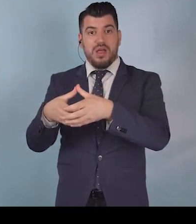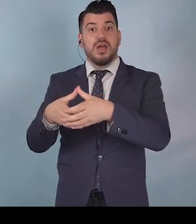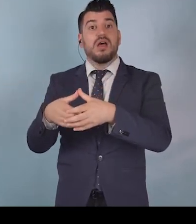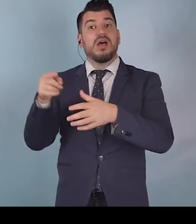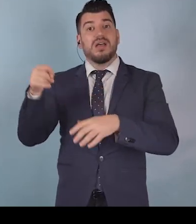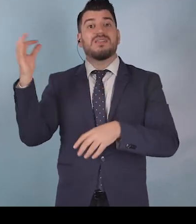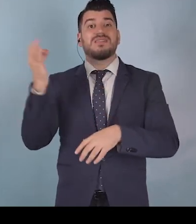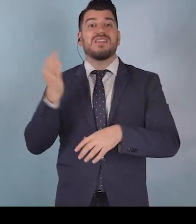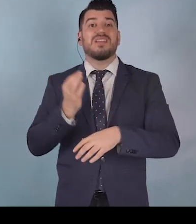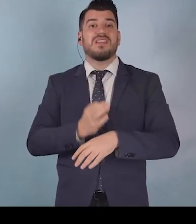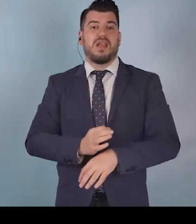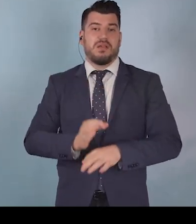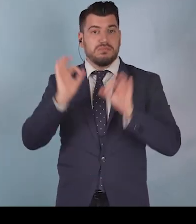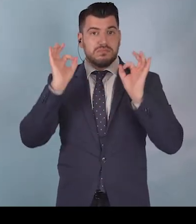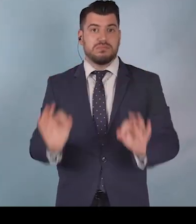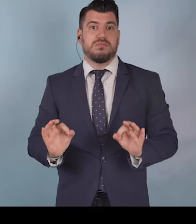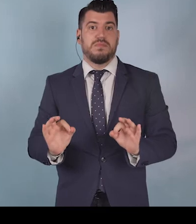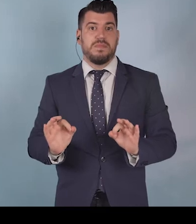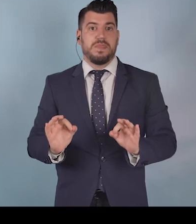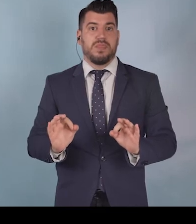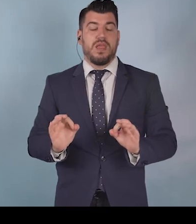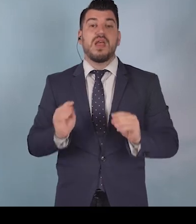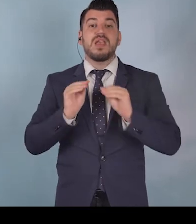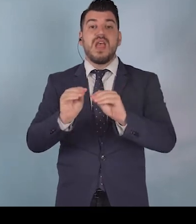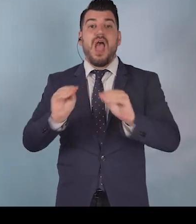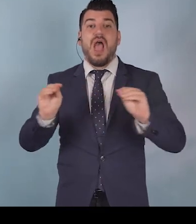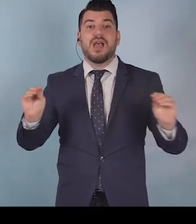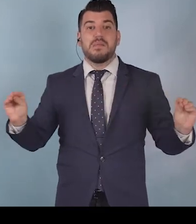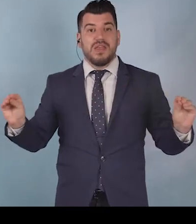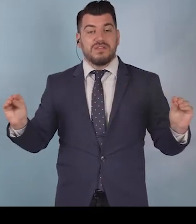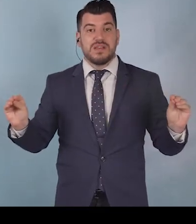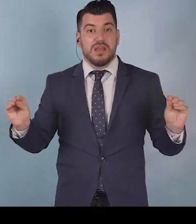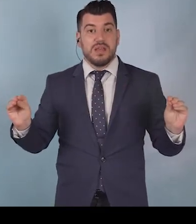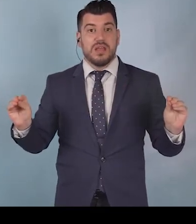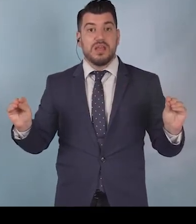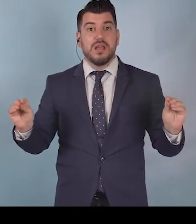βεβαίως να εμπλέκονται και οι ίδιες οι ΛΟΑΤΚΙ ομάδες και οργανώσεις,